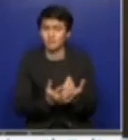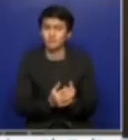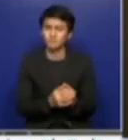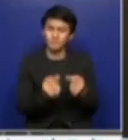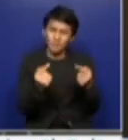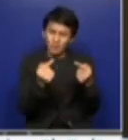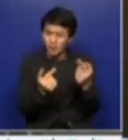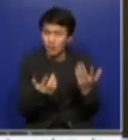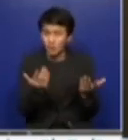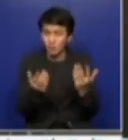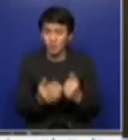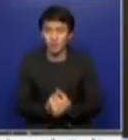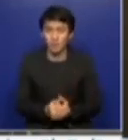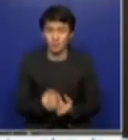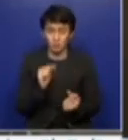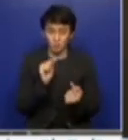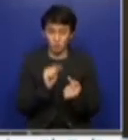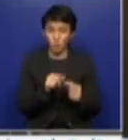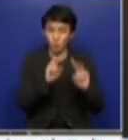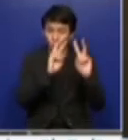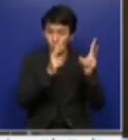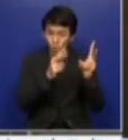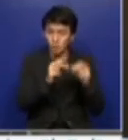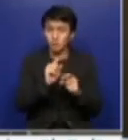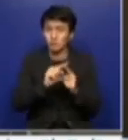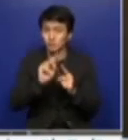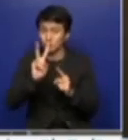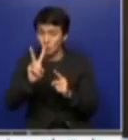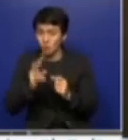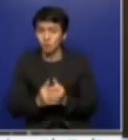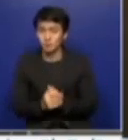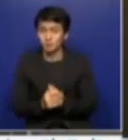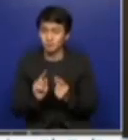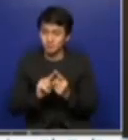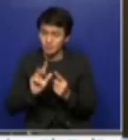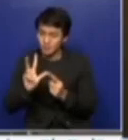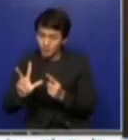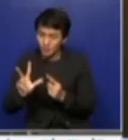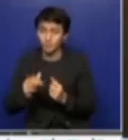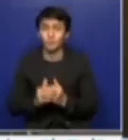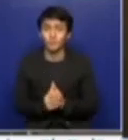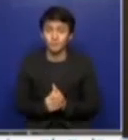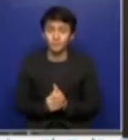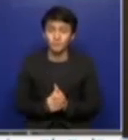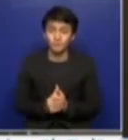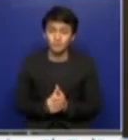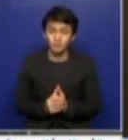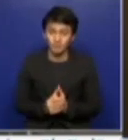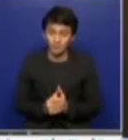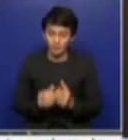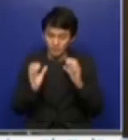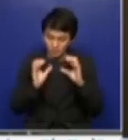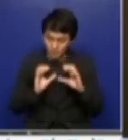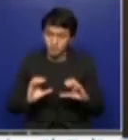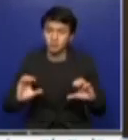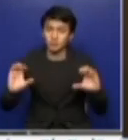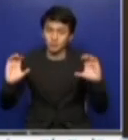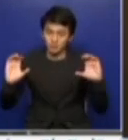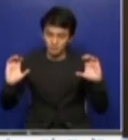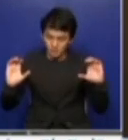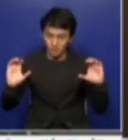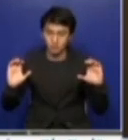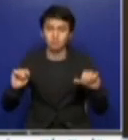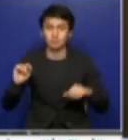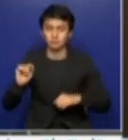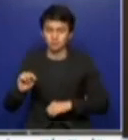ทั้งในยติในข้อ2และในยติในข้อ3รัฐบาลซึ่งเป็นผู้รักษ